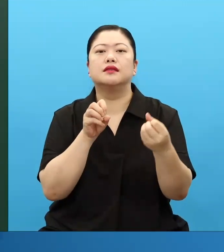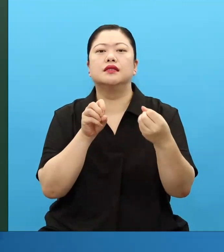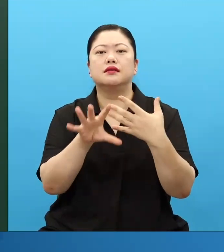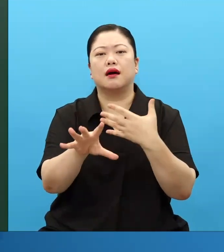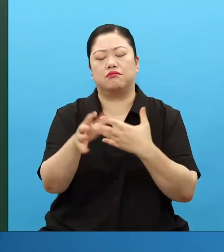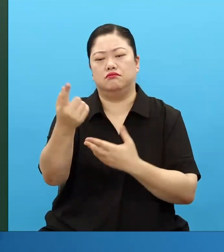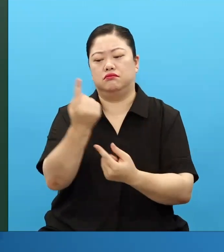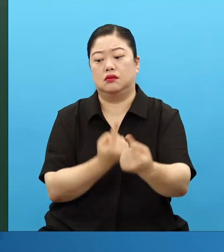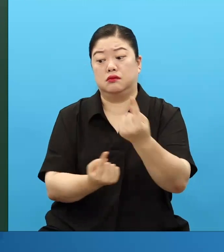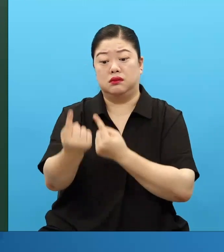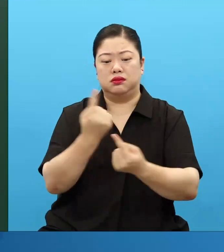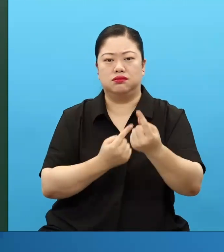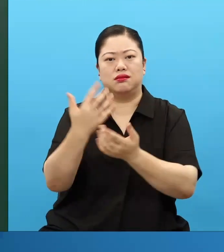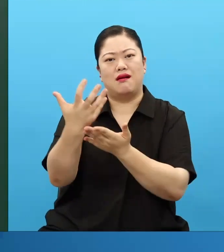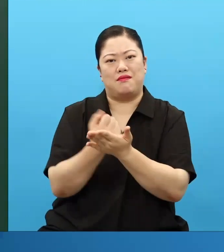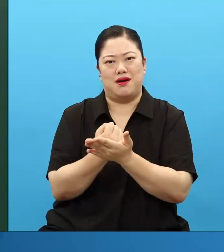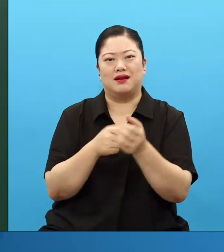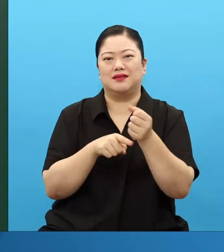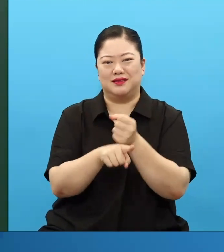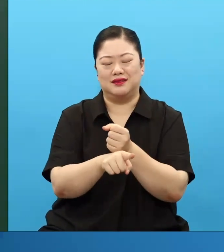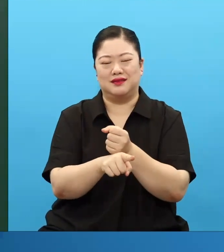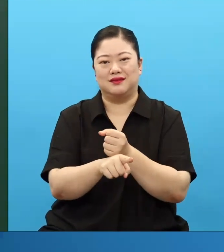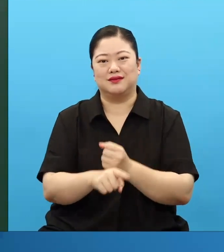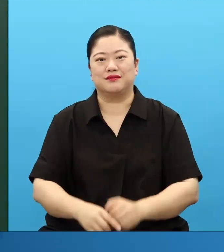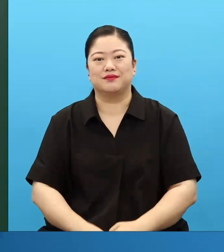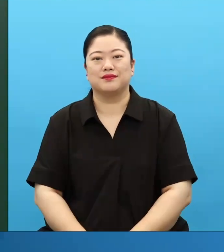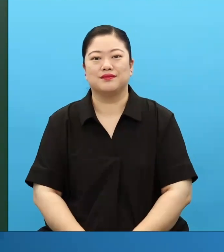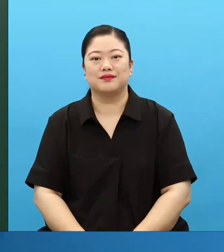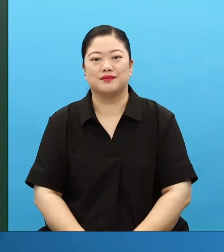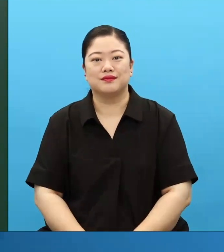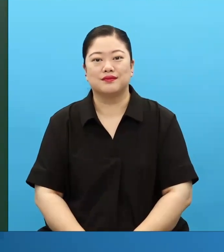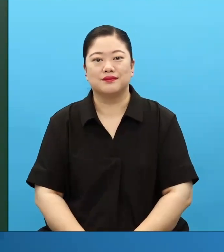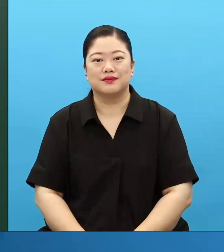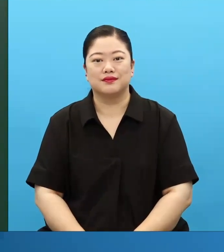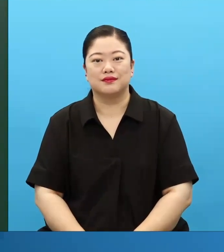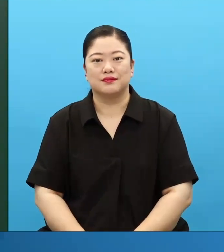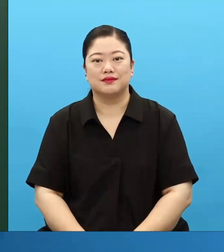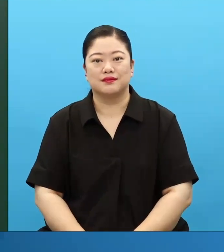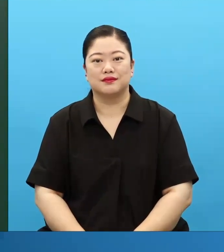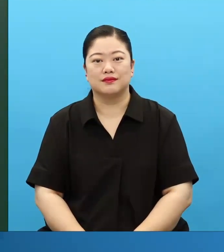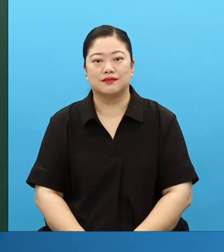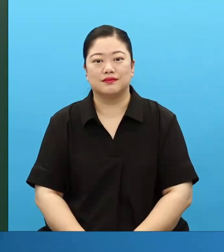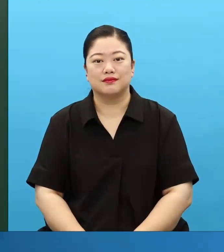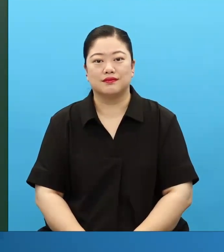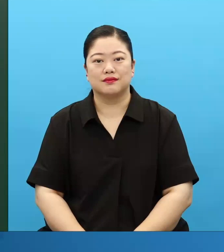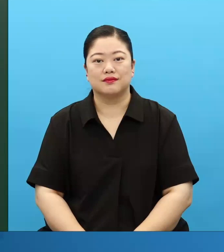이 배경을 살펴보면은 보좌와 임하는 실제로